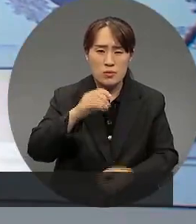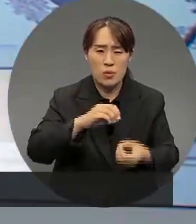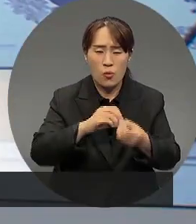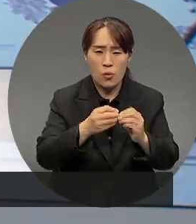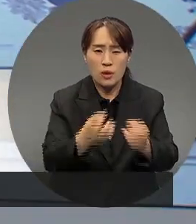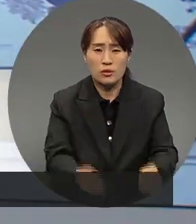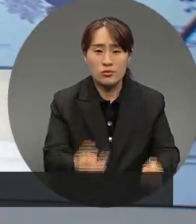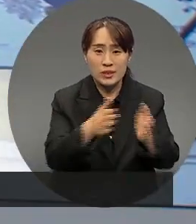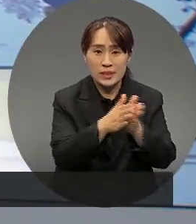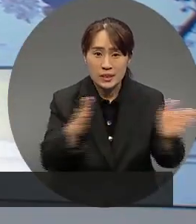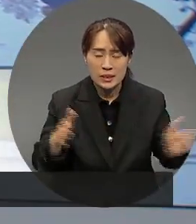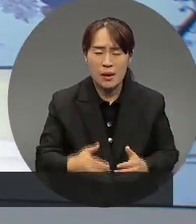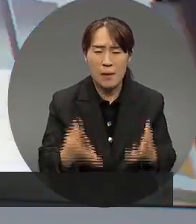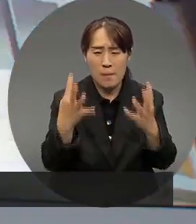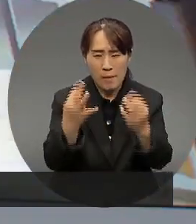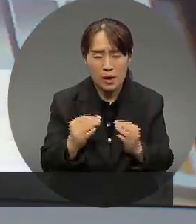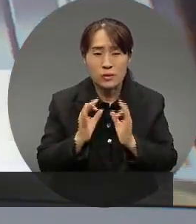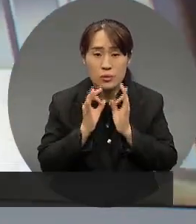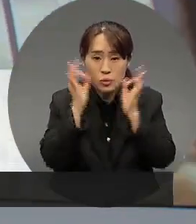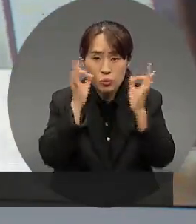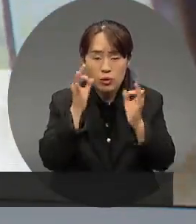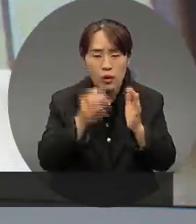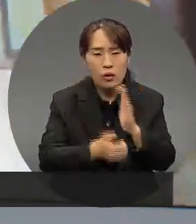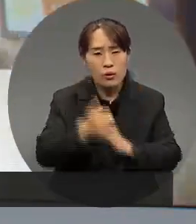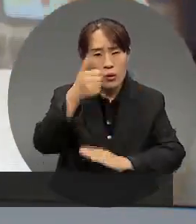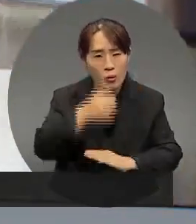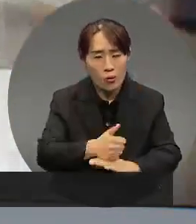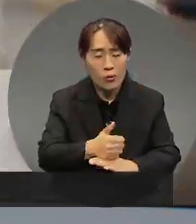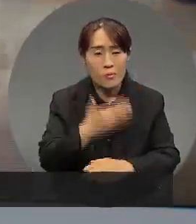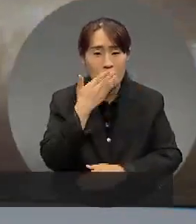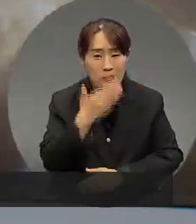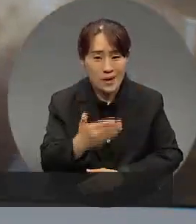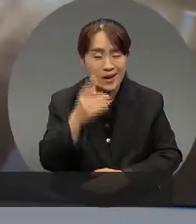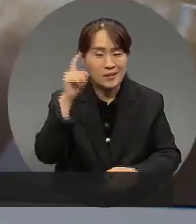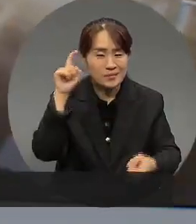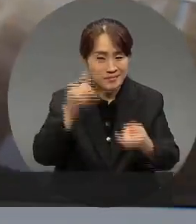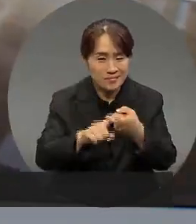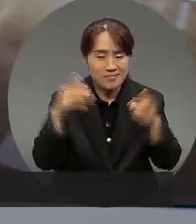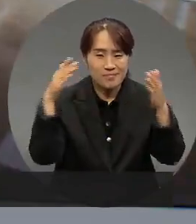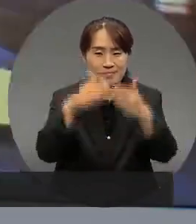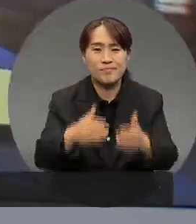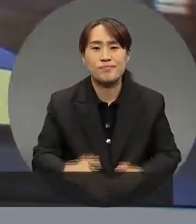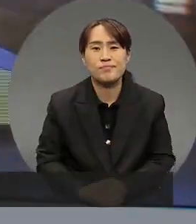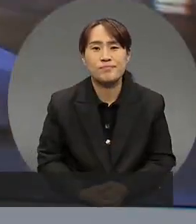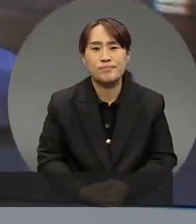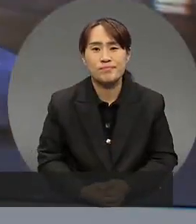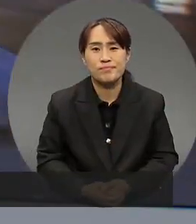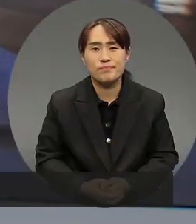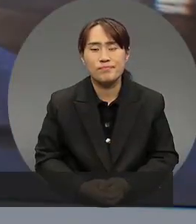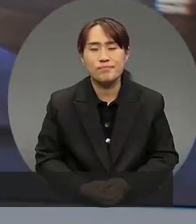비엔날레로 시작된 수많은 노력들이 결실을 맺을 수 있을지 주목됩니다 이병선